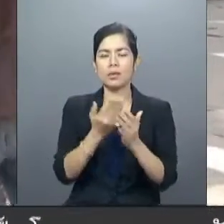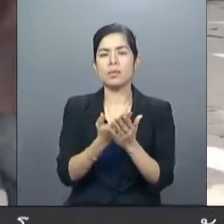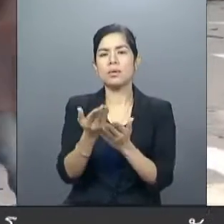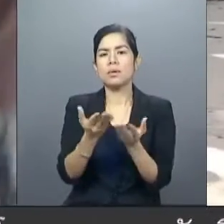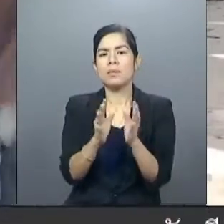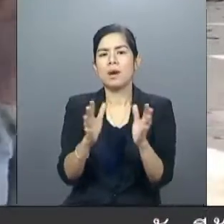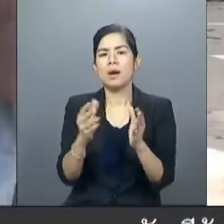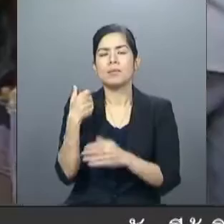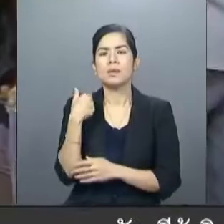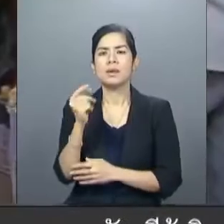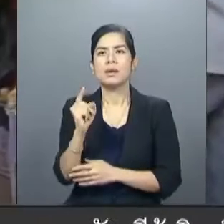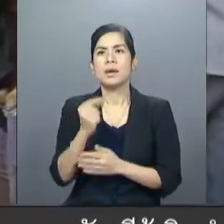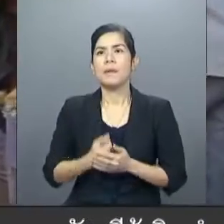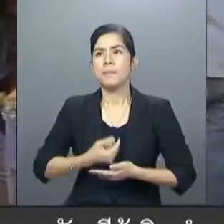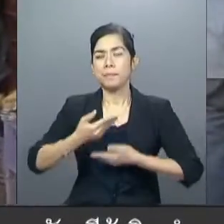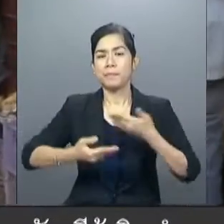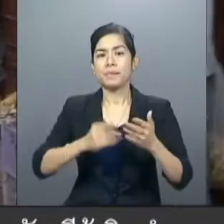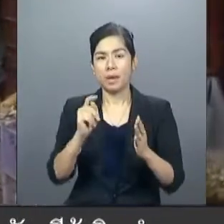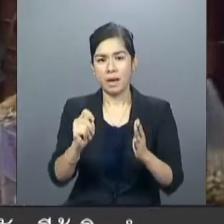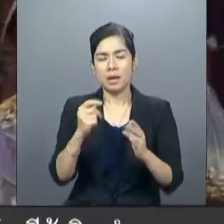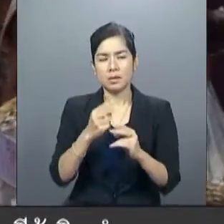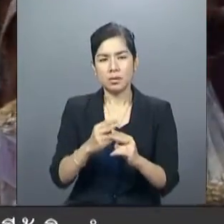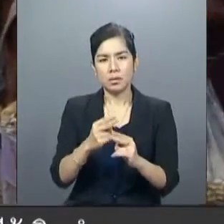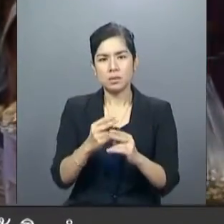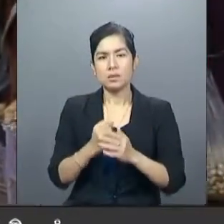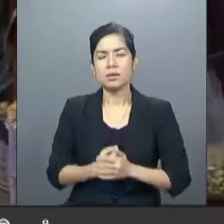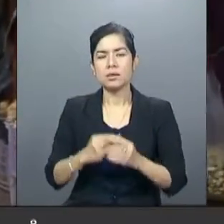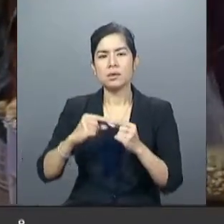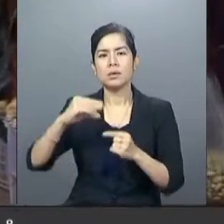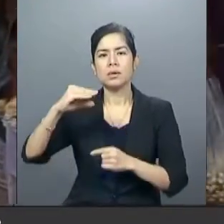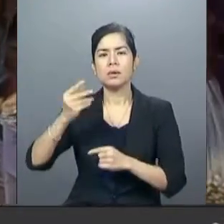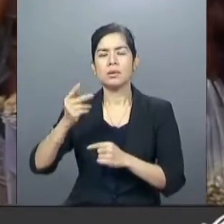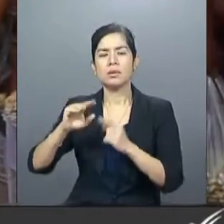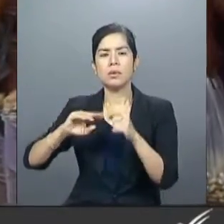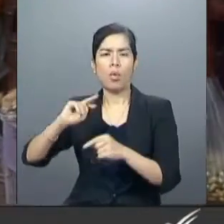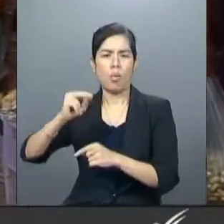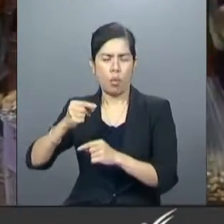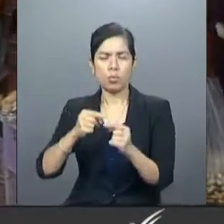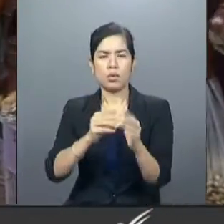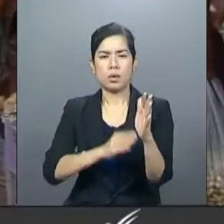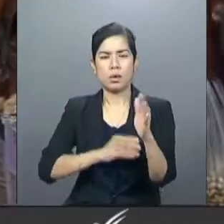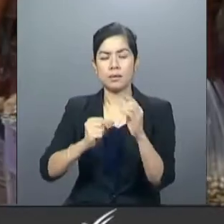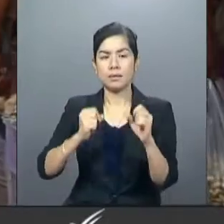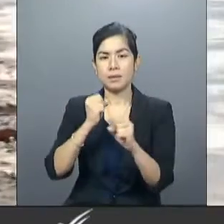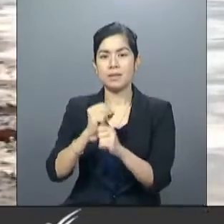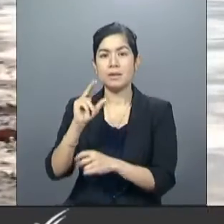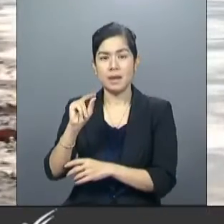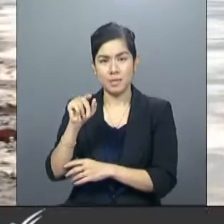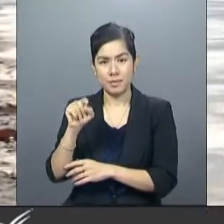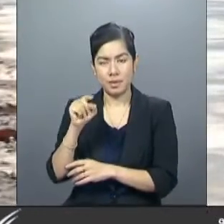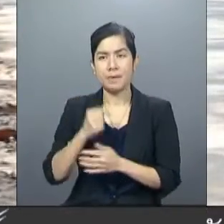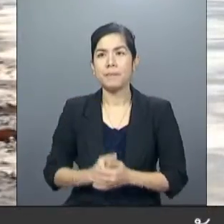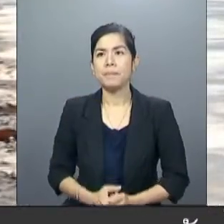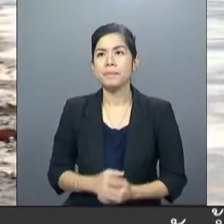เห็นจะเป็นตลาดป่ายางทางโค้งที่ก่อตั้งมายาวนานมากกว่า30ปีตลาดป่ายางทางโค้ง